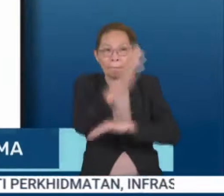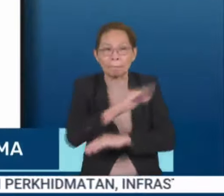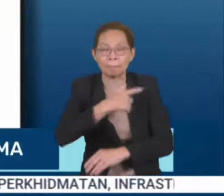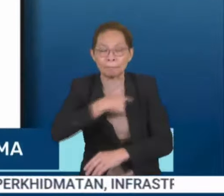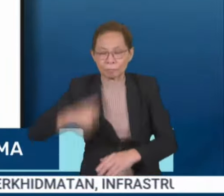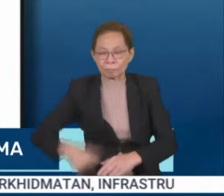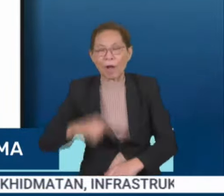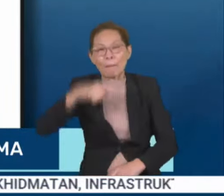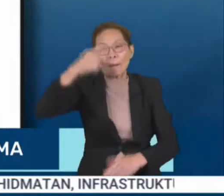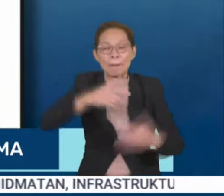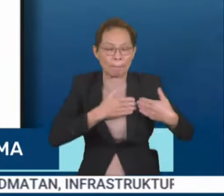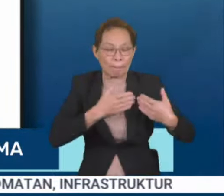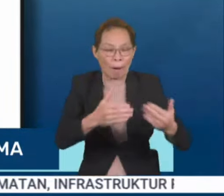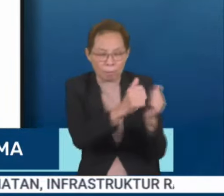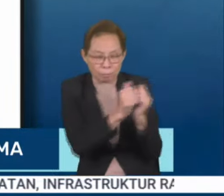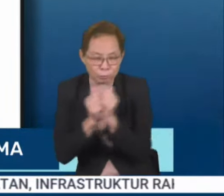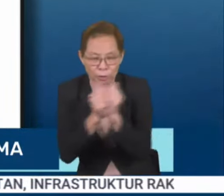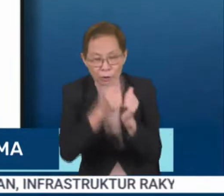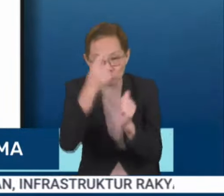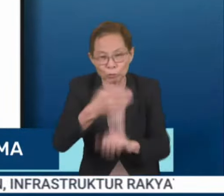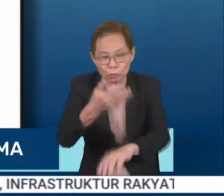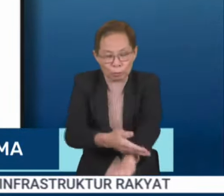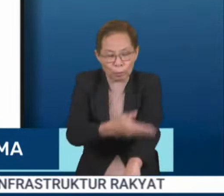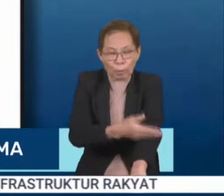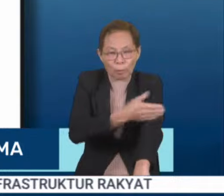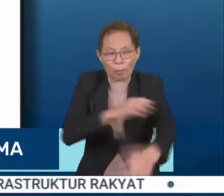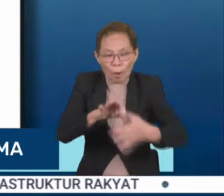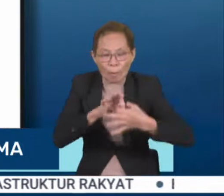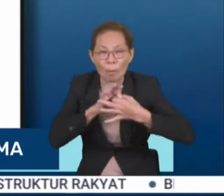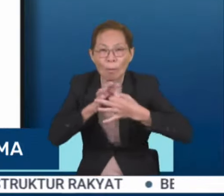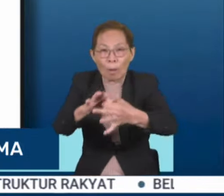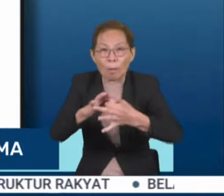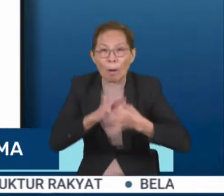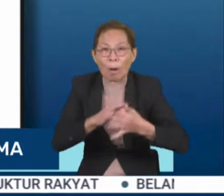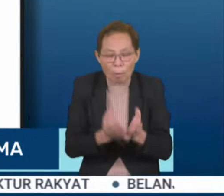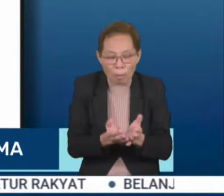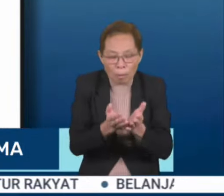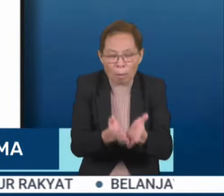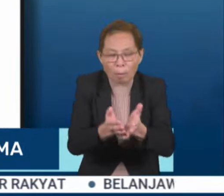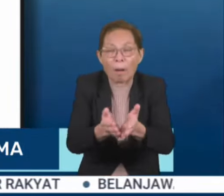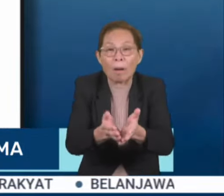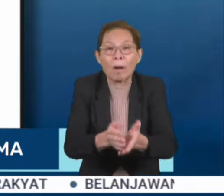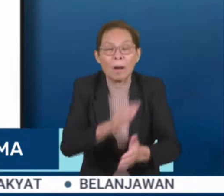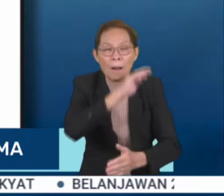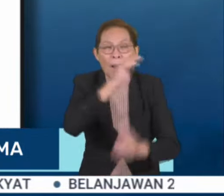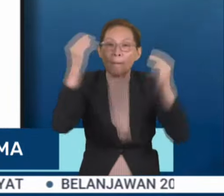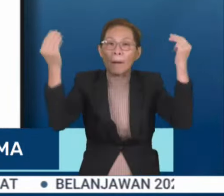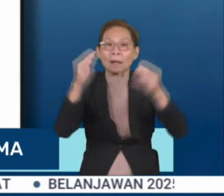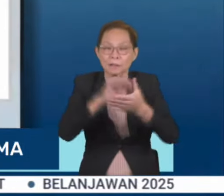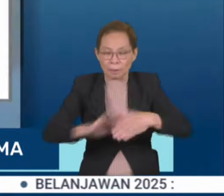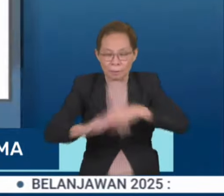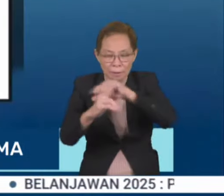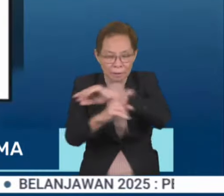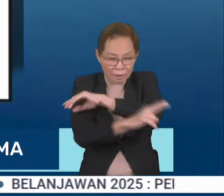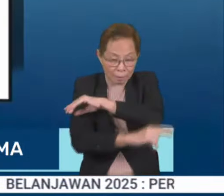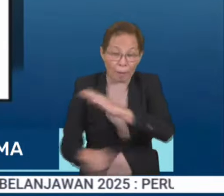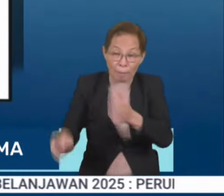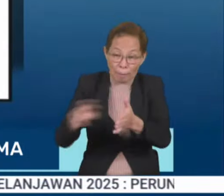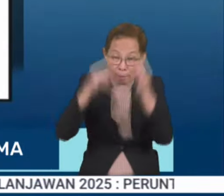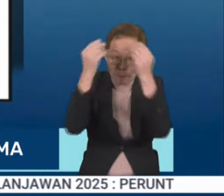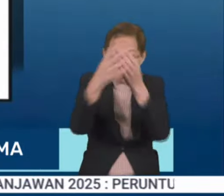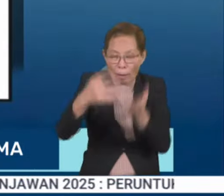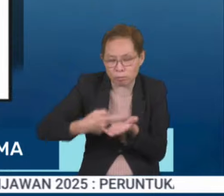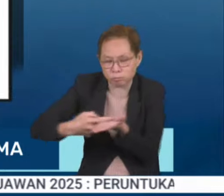Malaysia dan China menyatakan komitmen bersama untuk meningkatkan lagi kerjasama praktikal maritim. Majlis Keselamatan Negara dalam kenyataan memaklumkan perkara